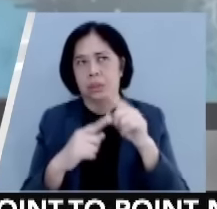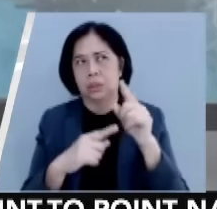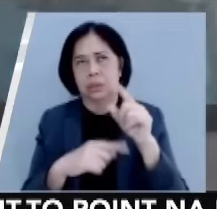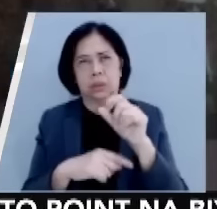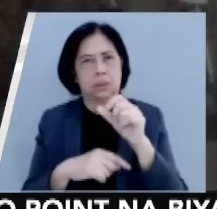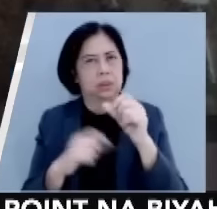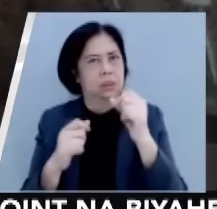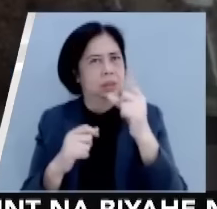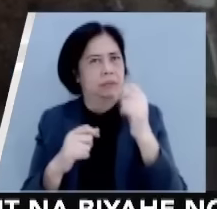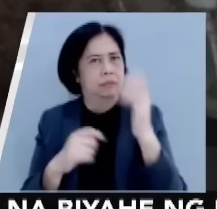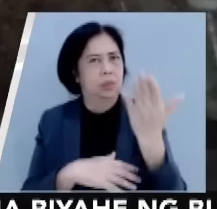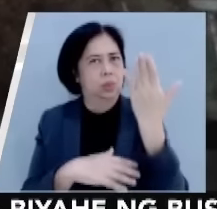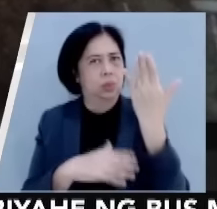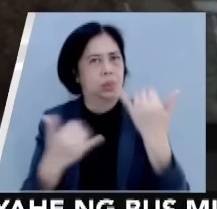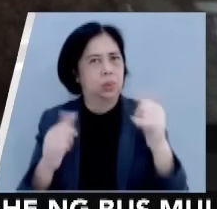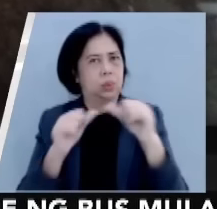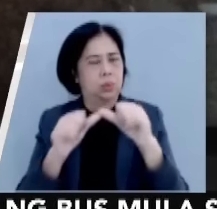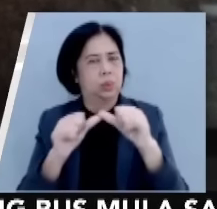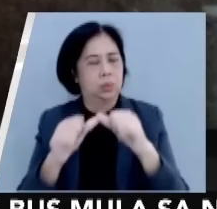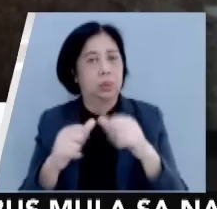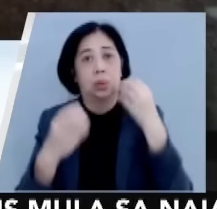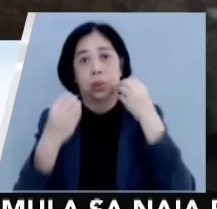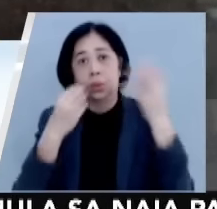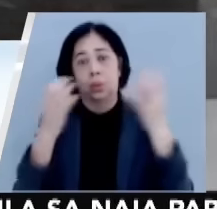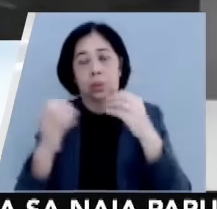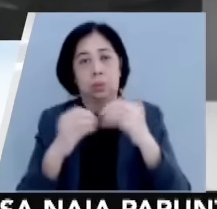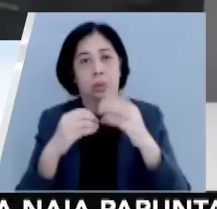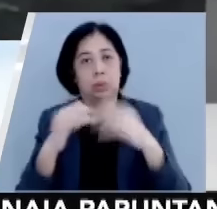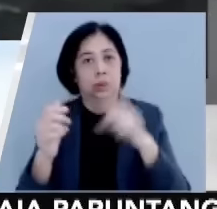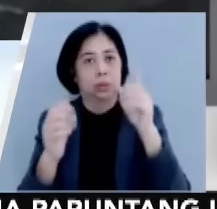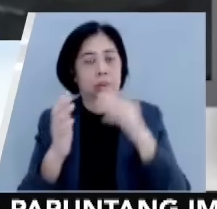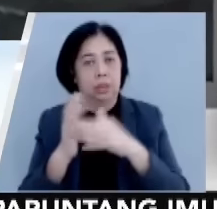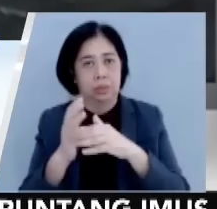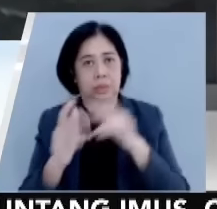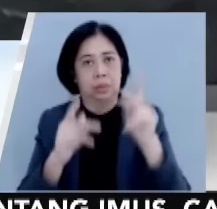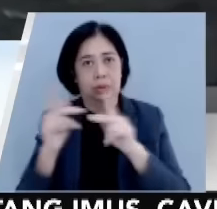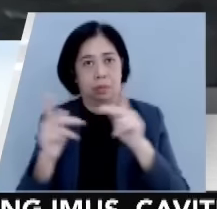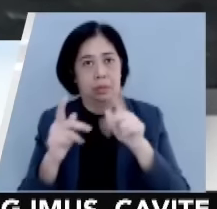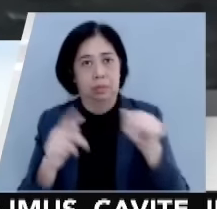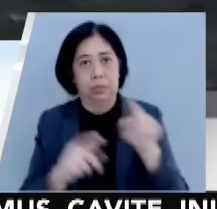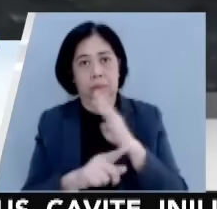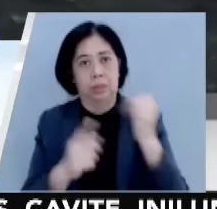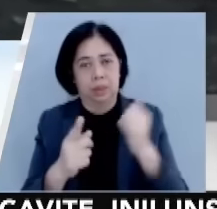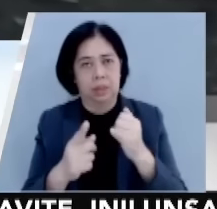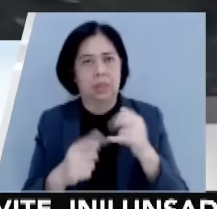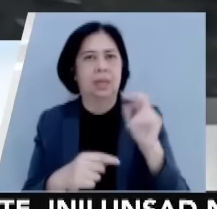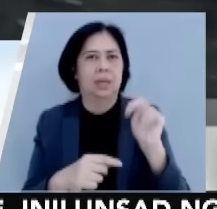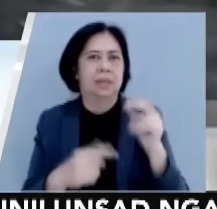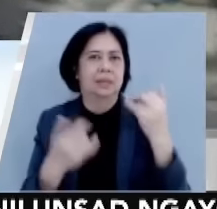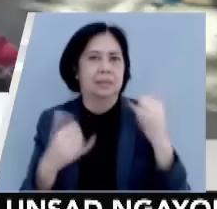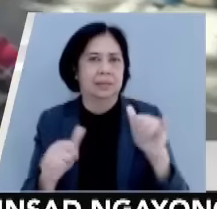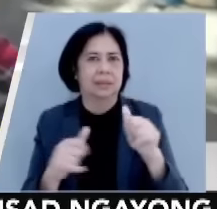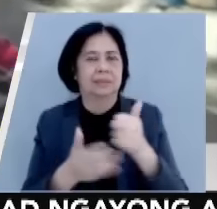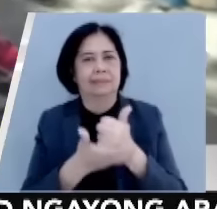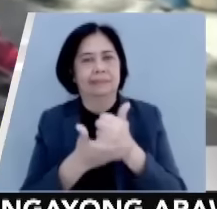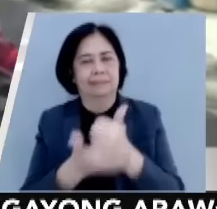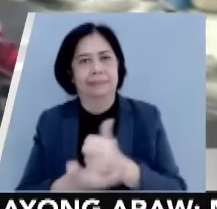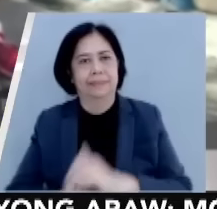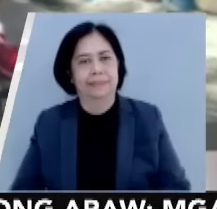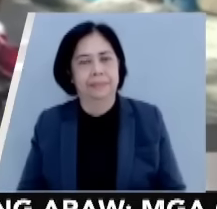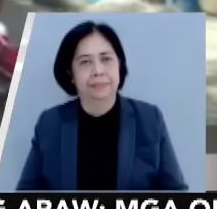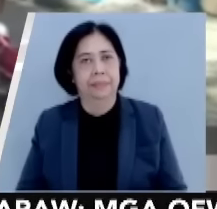morning. Bagamat nakauwi na ang mahigit 1,000 evacuees ng barangay, kailangan pa rin nila ng tulong. Kumbaga po